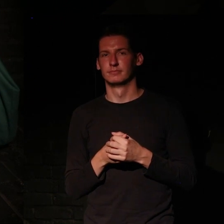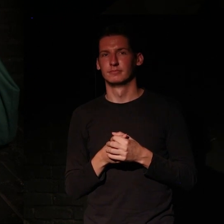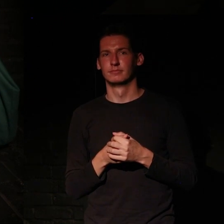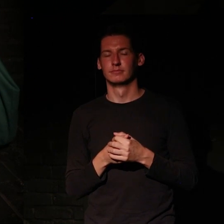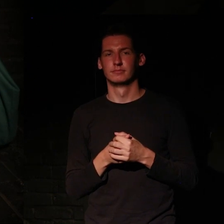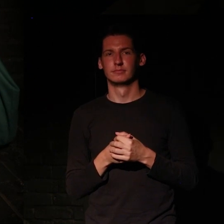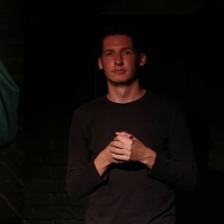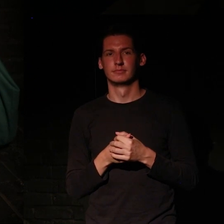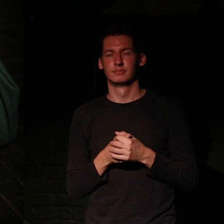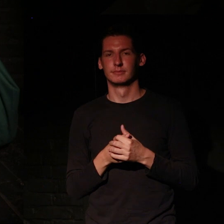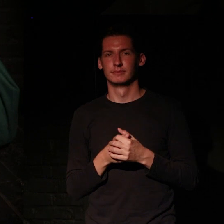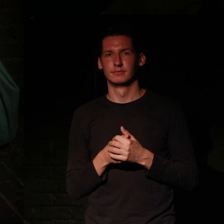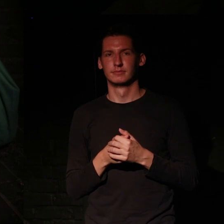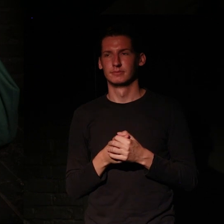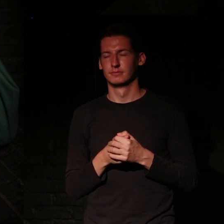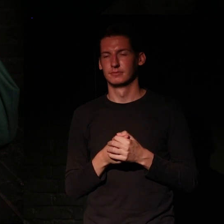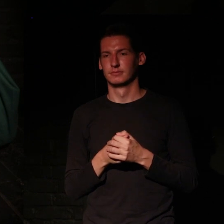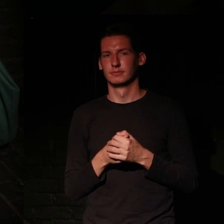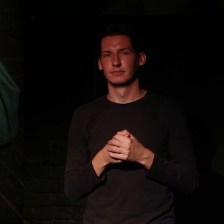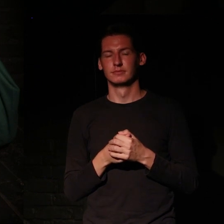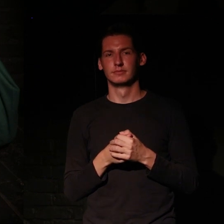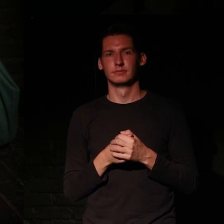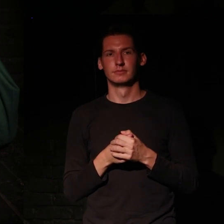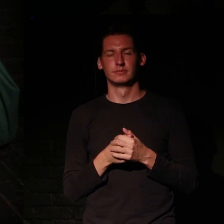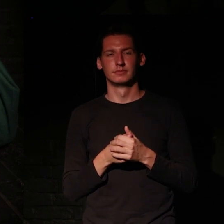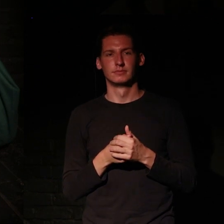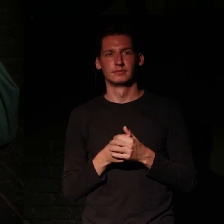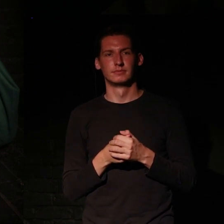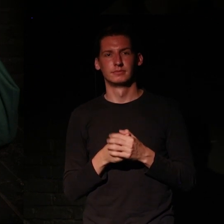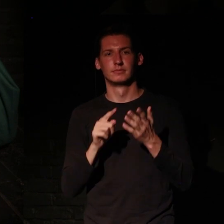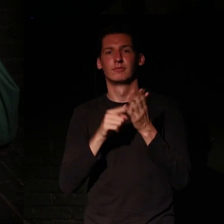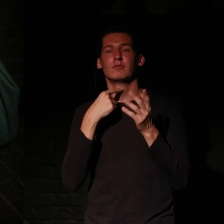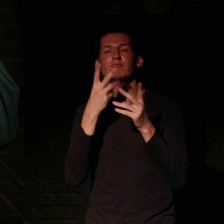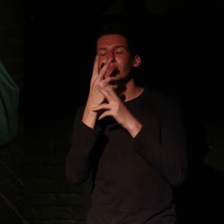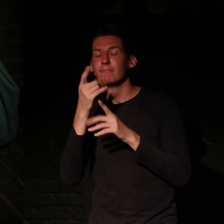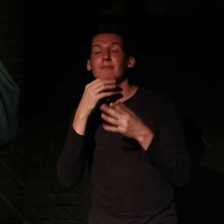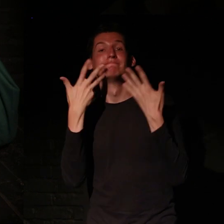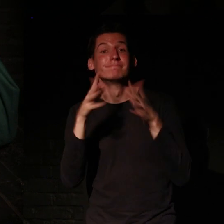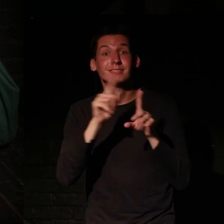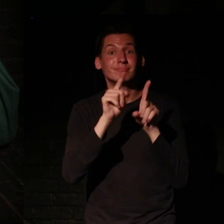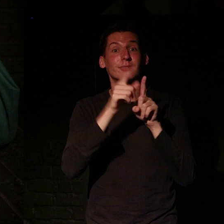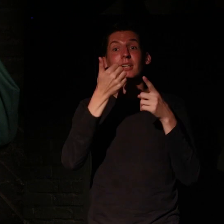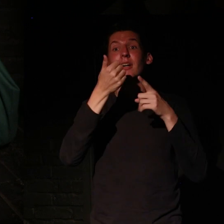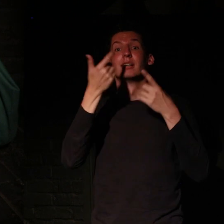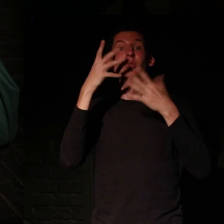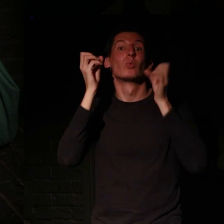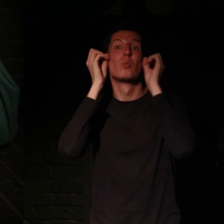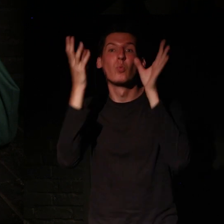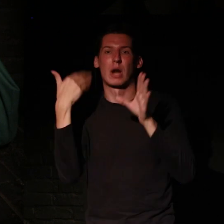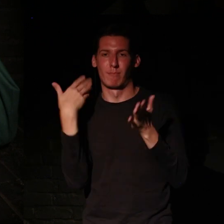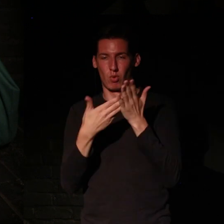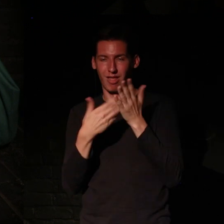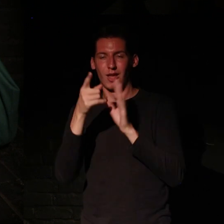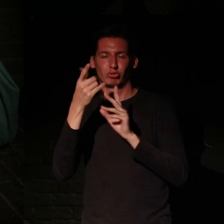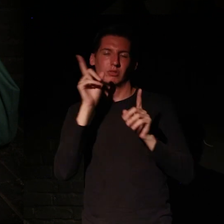uwarunkowania, należałoby to jednak zaliczyć do tej warstwy kulturowej, a nie warstwy normatywnej. To jest ta warstwa,